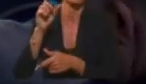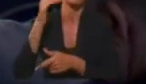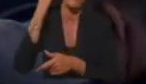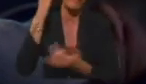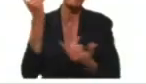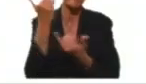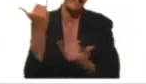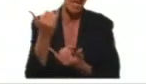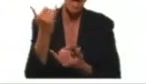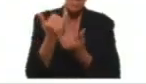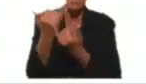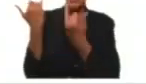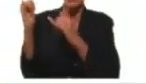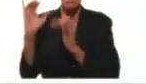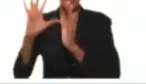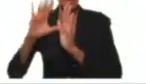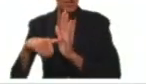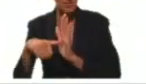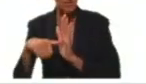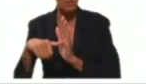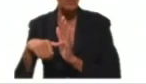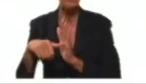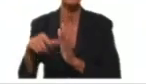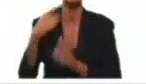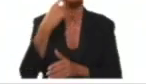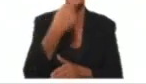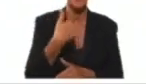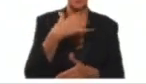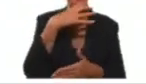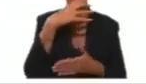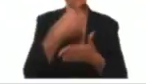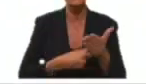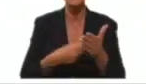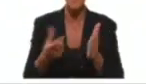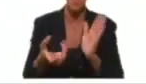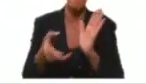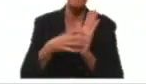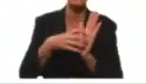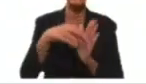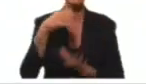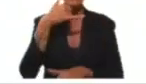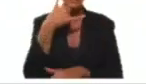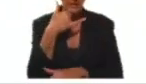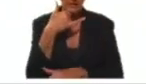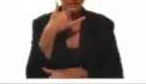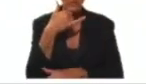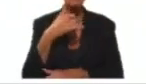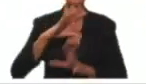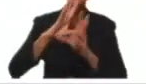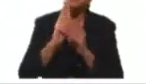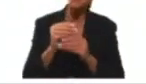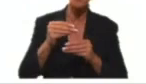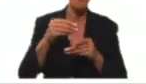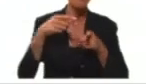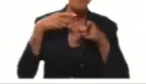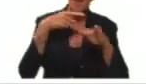jest to znajomy na przykład z innego miasta, no to podpowie, że on tam korzysta z jakiejś apki w telefonie, ona mu tam ładnie wyznacza wszystkie trasy,